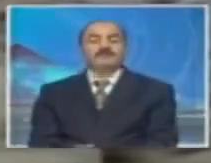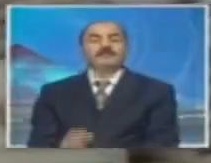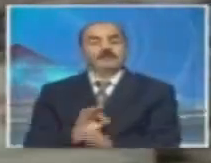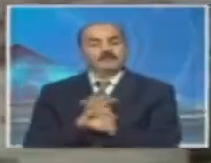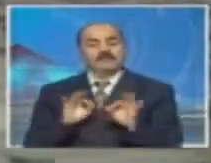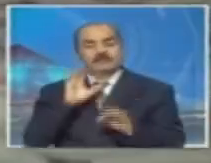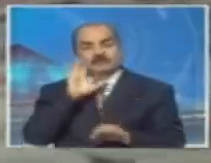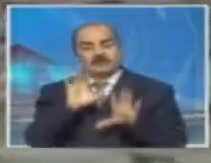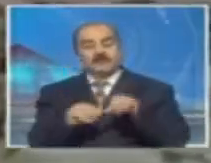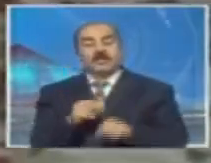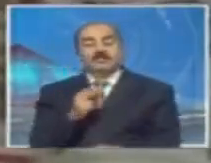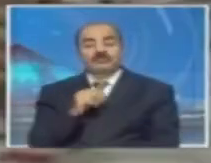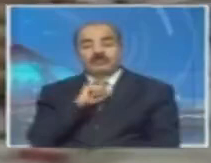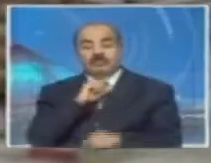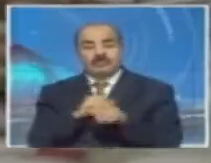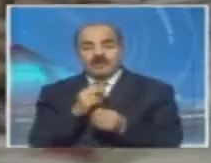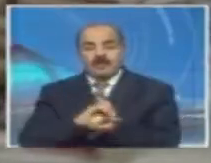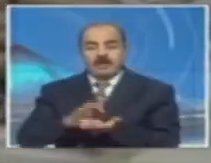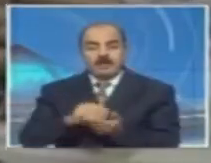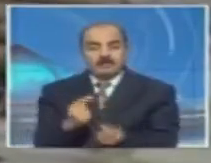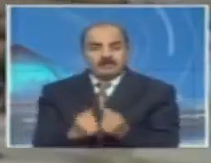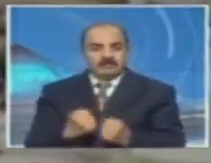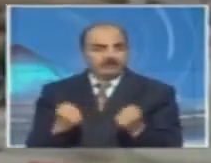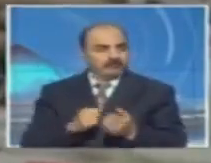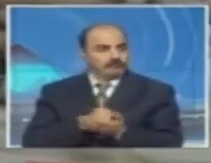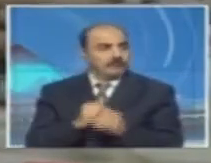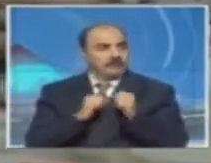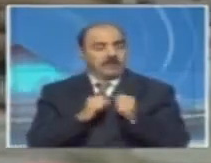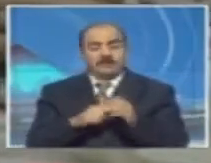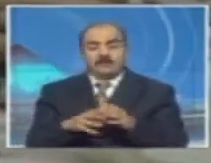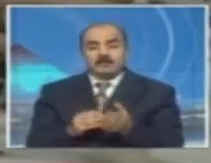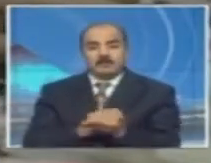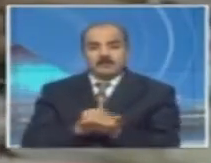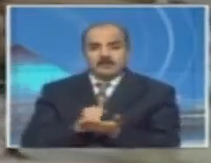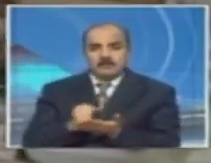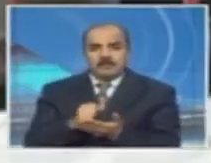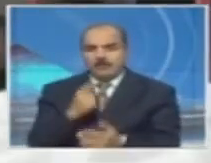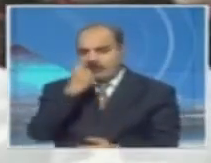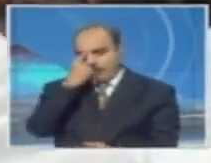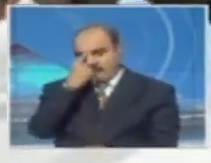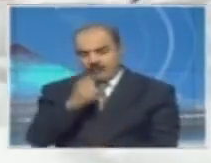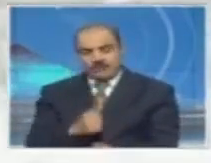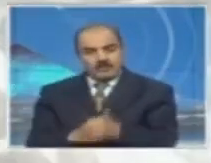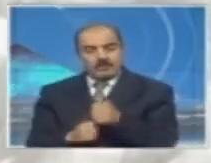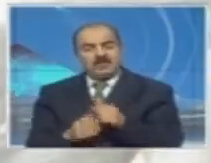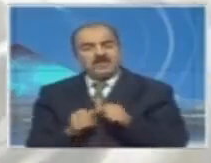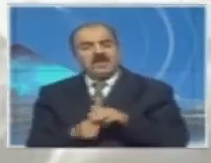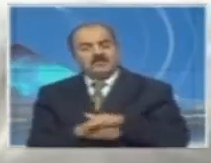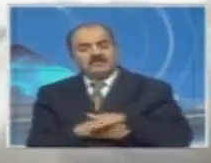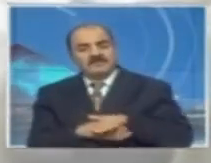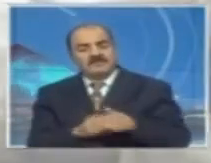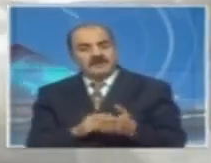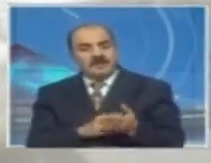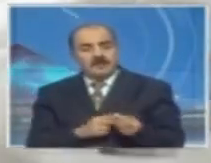وتمكنت من ضبط 20 طن أسمدة زراعية بحوزة مالك مخزن لتجارة الأسمدة الزراعية بالمنوفية، قام بتخزينها لحجبها عن